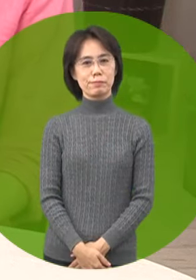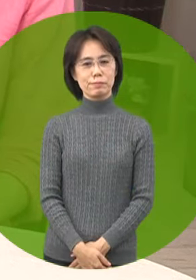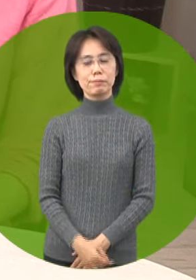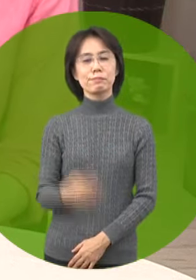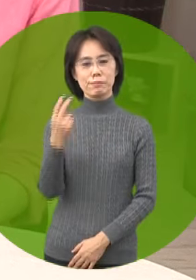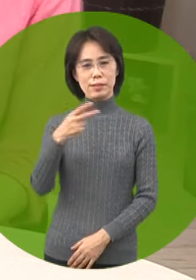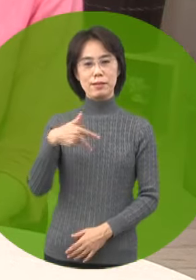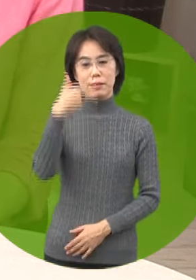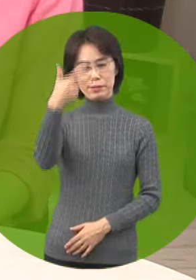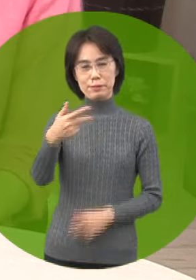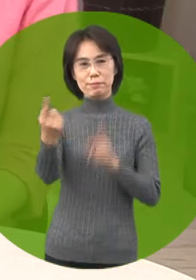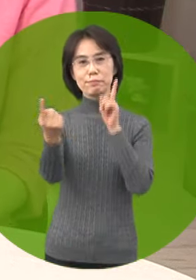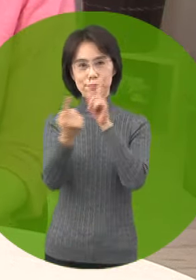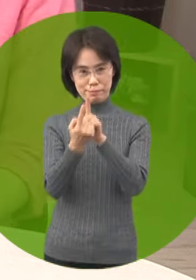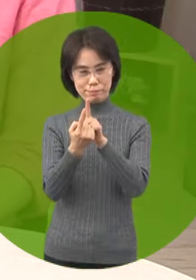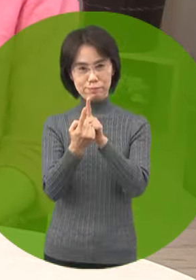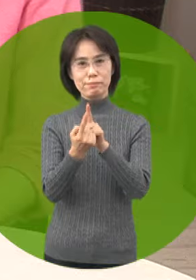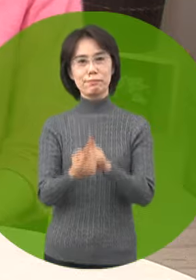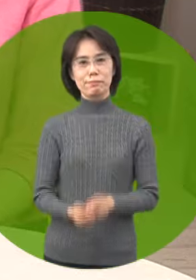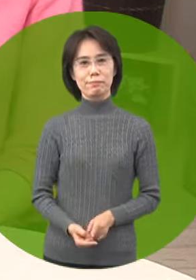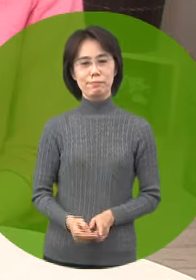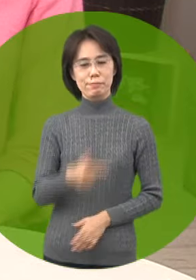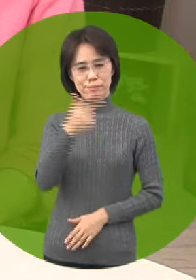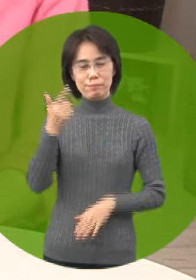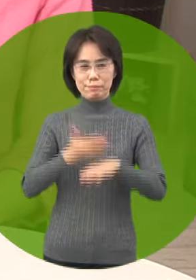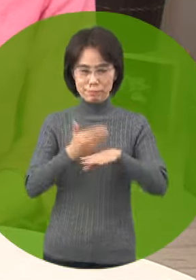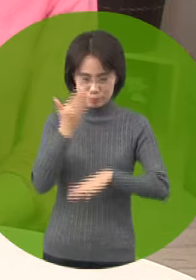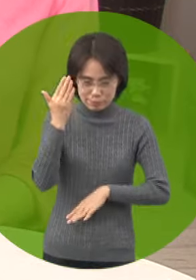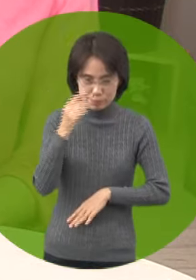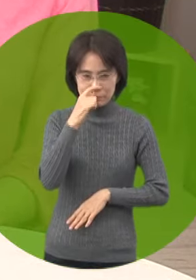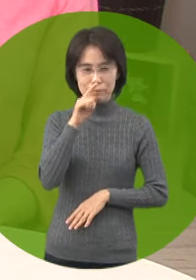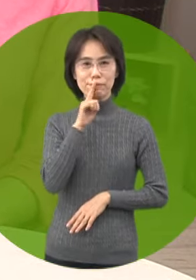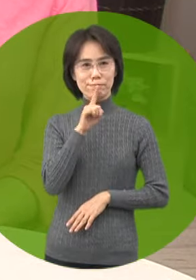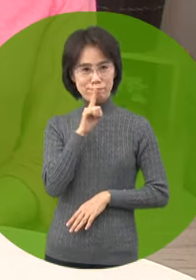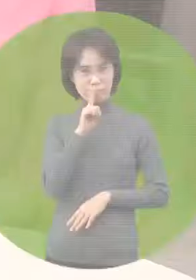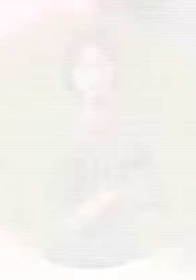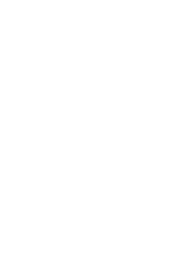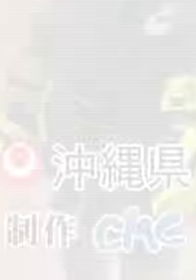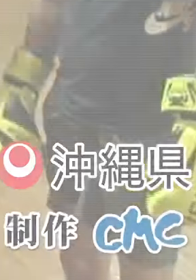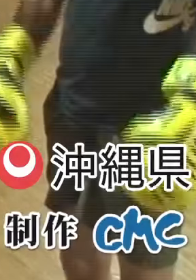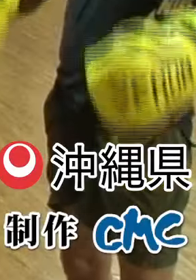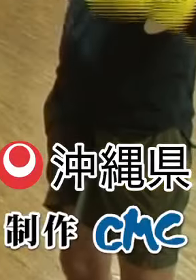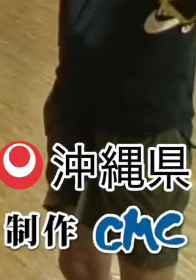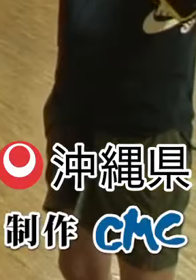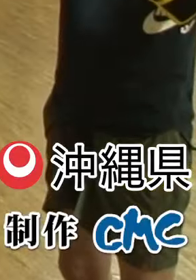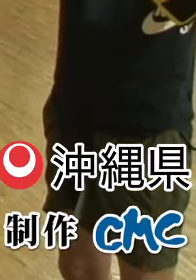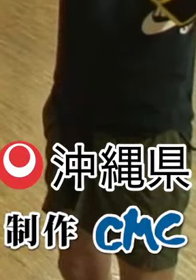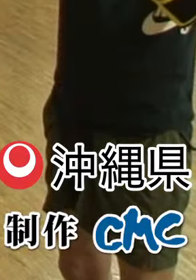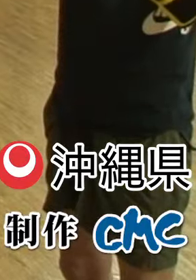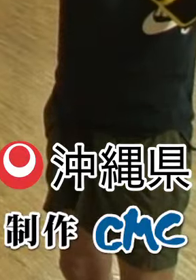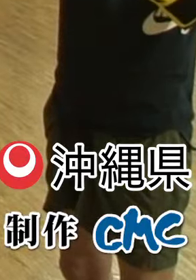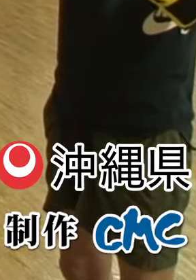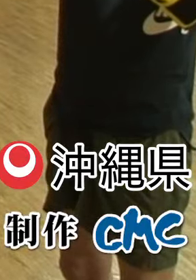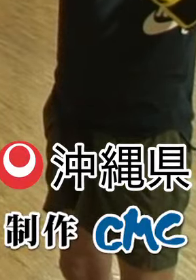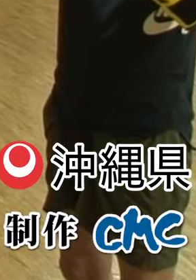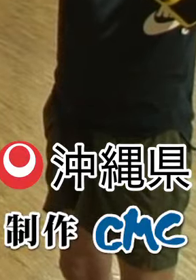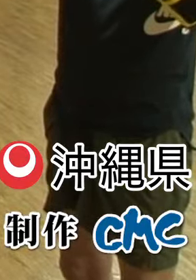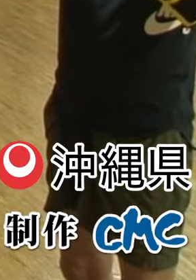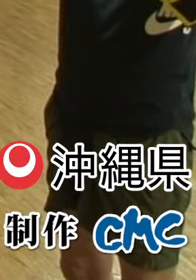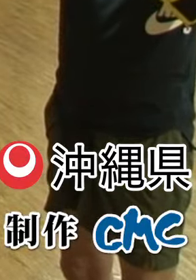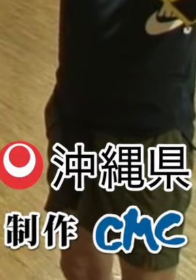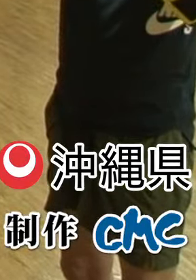それではまた来週お会いしましょう。一平二平デービル、 また見てね。